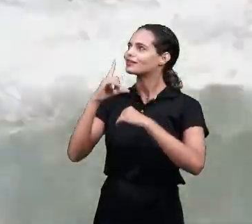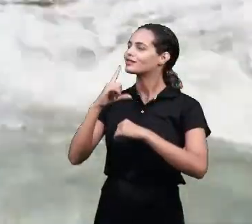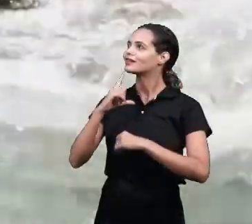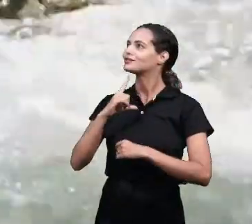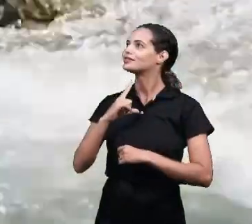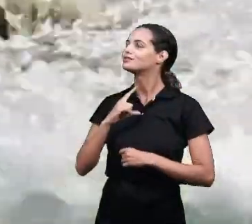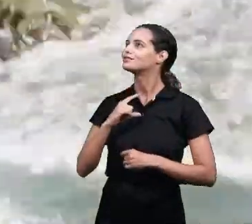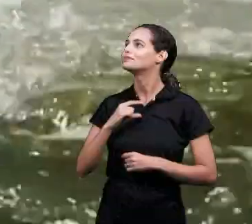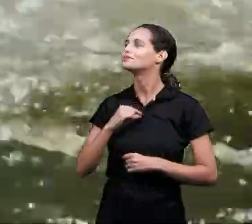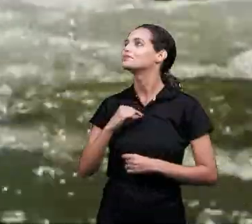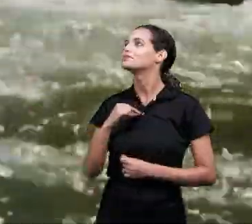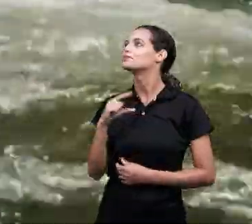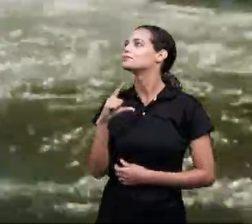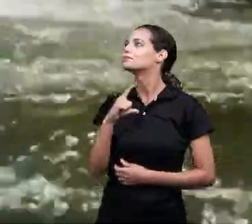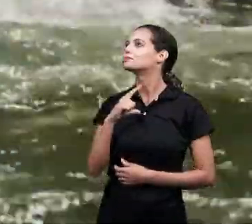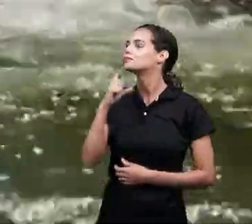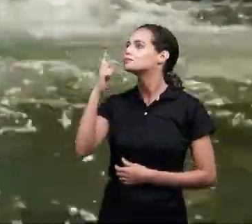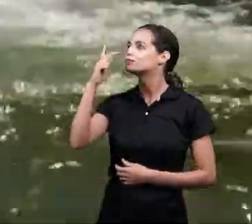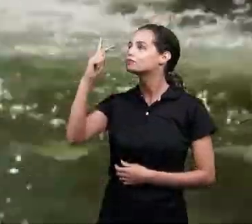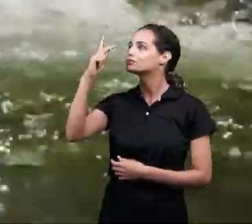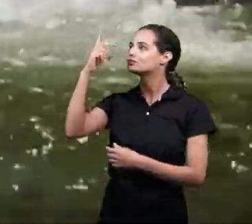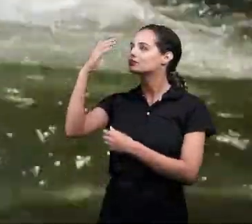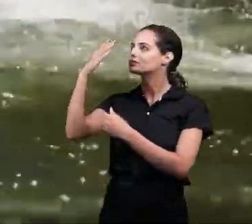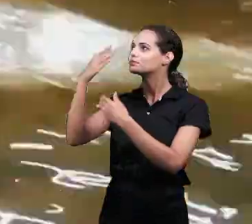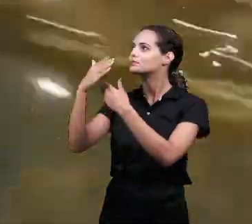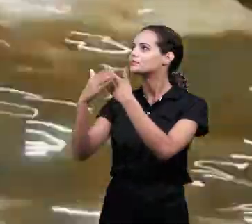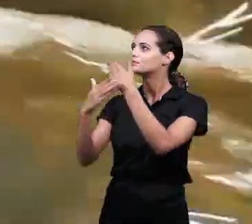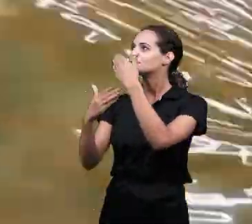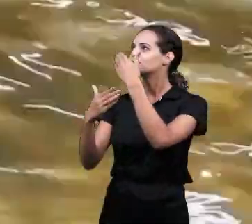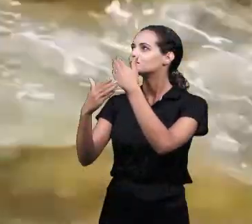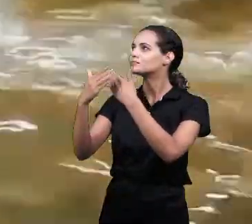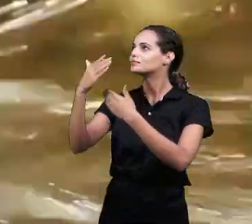repousar em ti, Senhor.